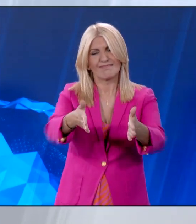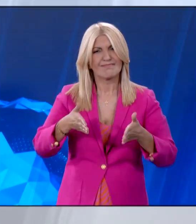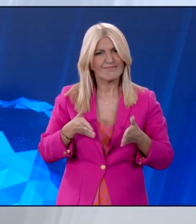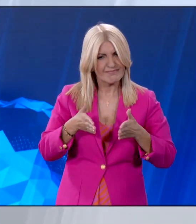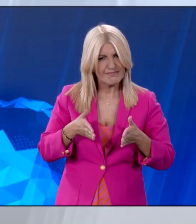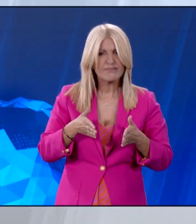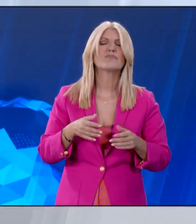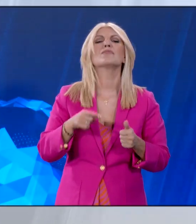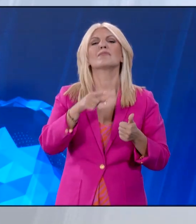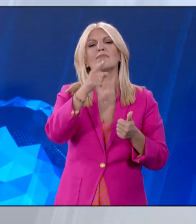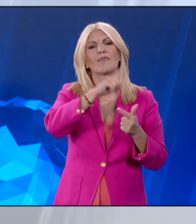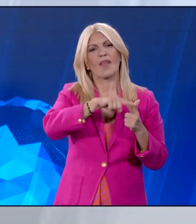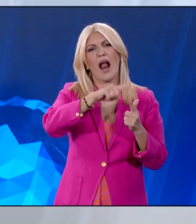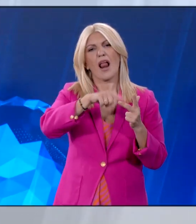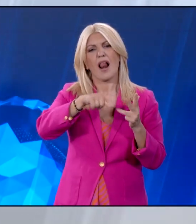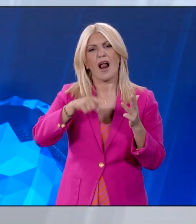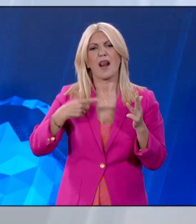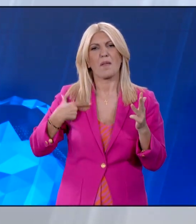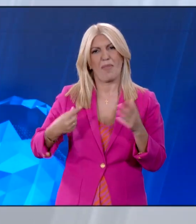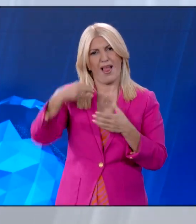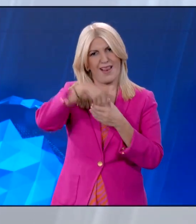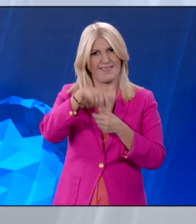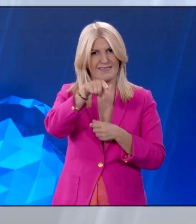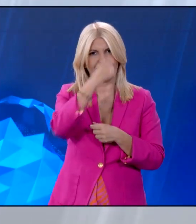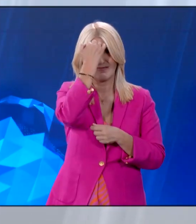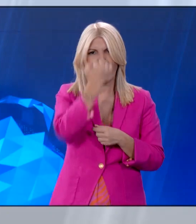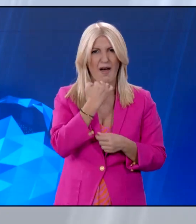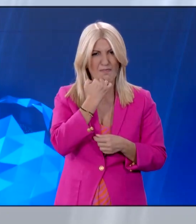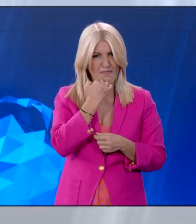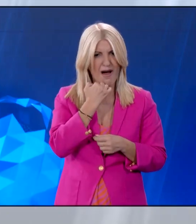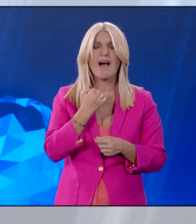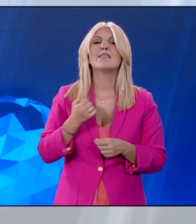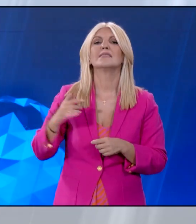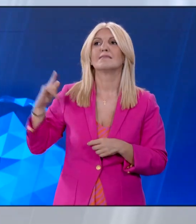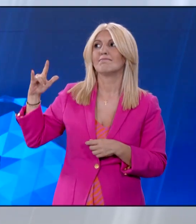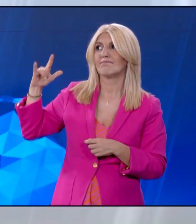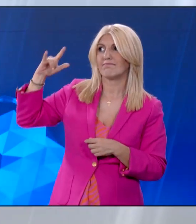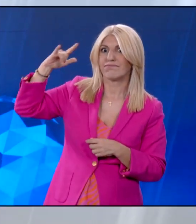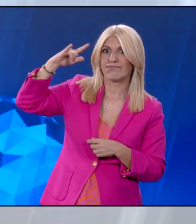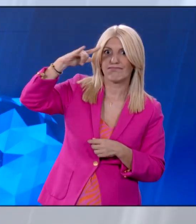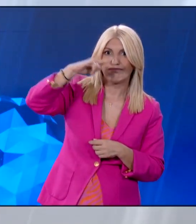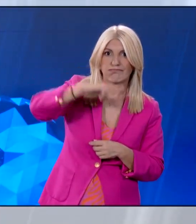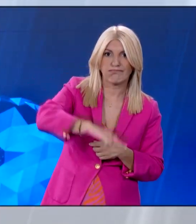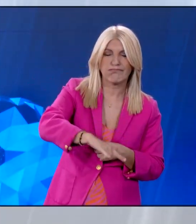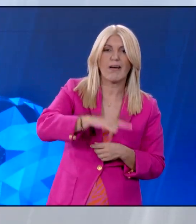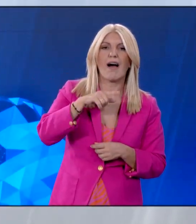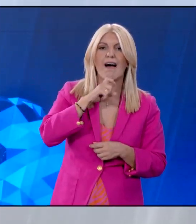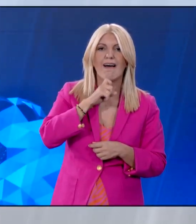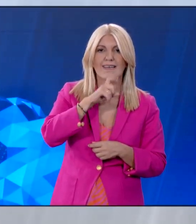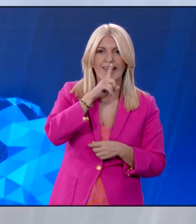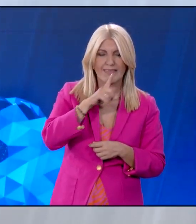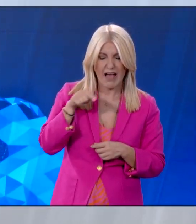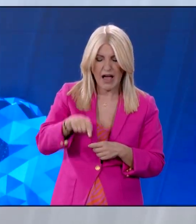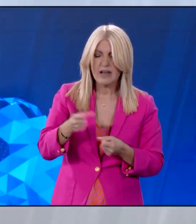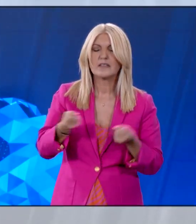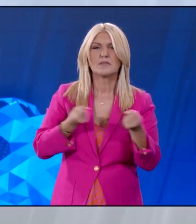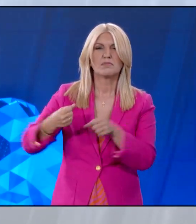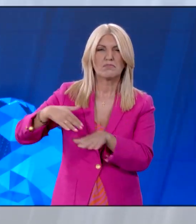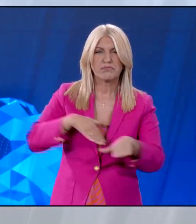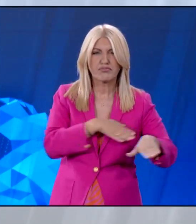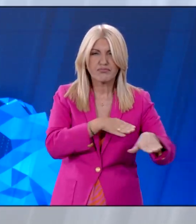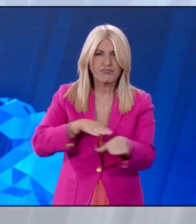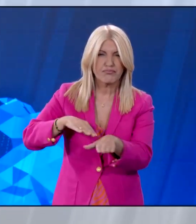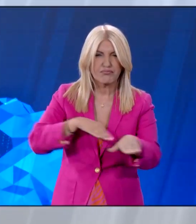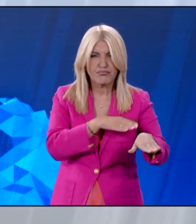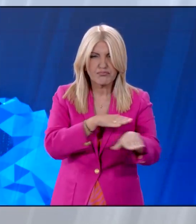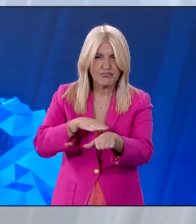Αλχάγια και άλλα υψηλόβαθμα στελέχη της Χαμάς την παραλαμβάνουν από το αεροδρόμιο της Ντόχας. Με μια αυτοκινητοπομπή δεκάδων